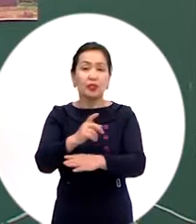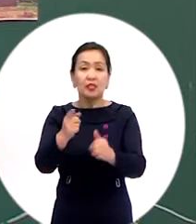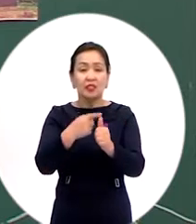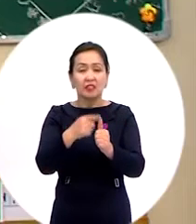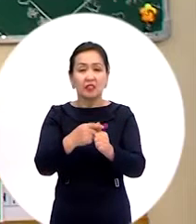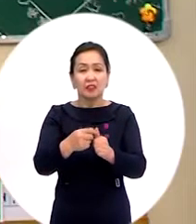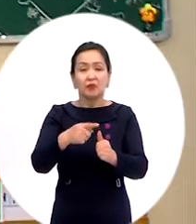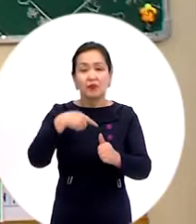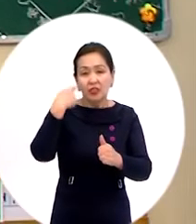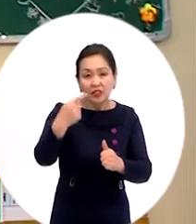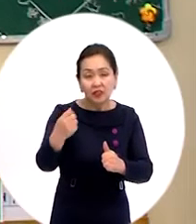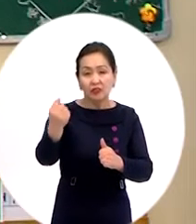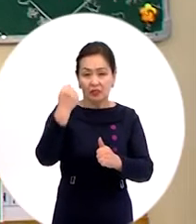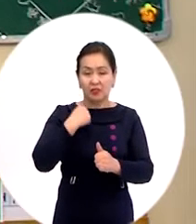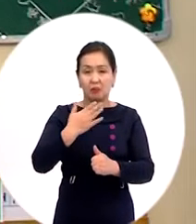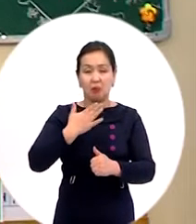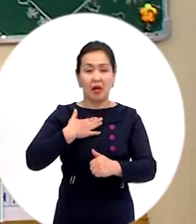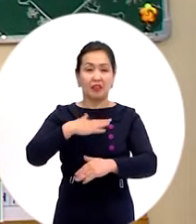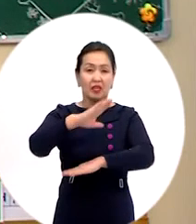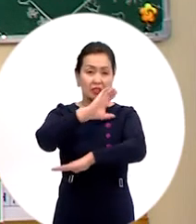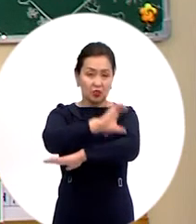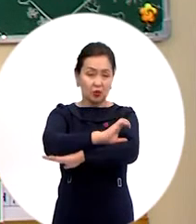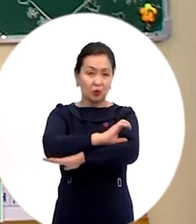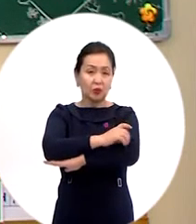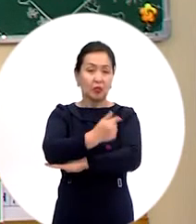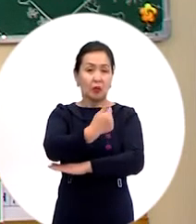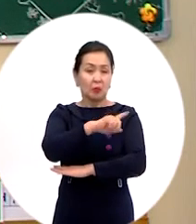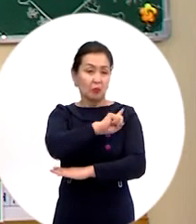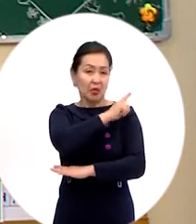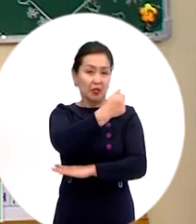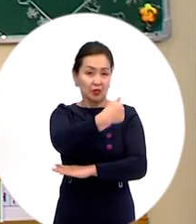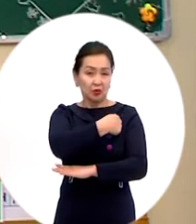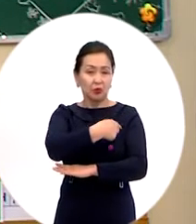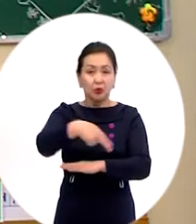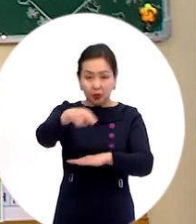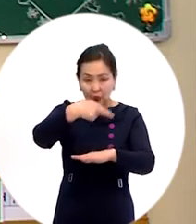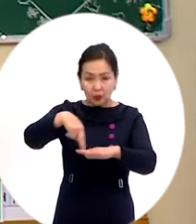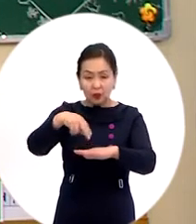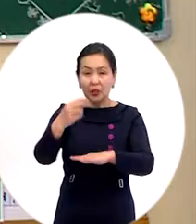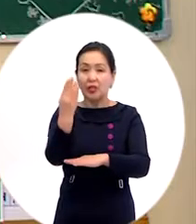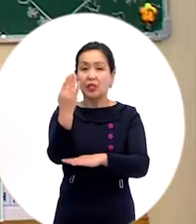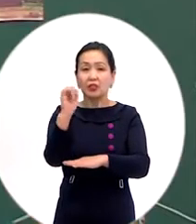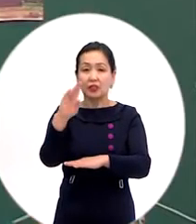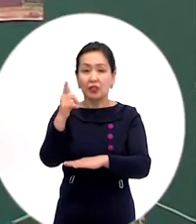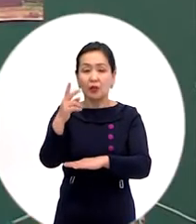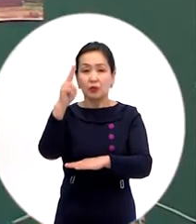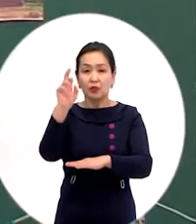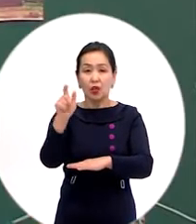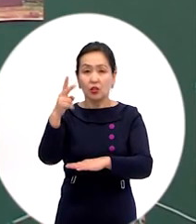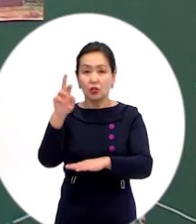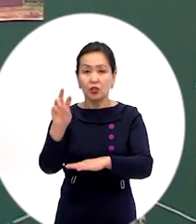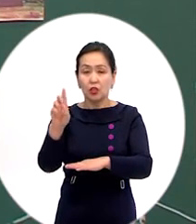чадсан. Манай сургууль Баянзүрх дүүргийн шав цогцлбор сургууль